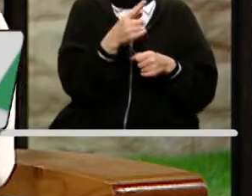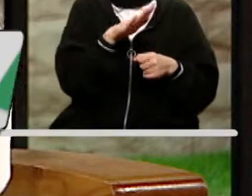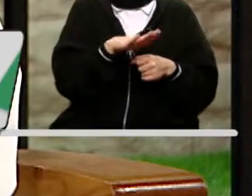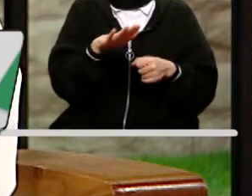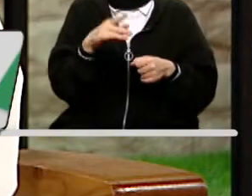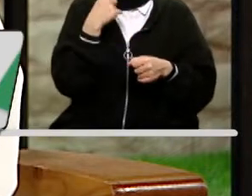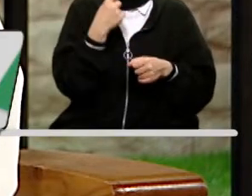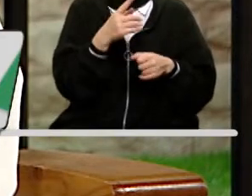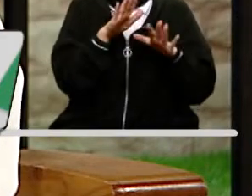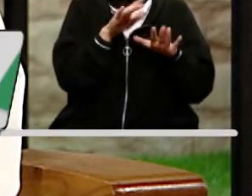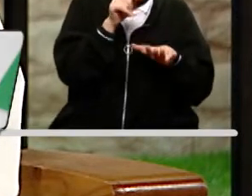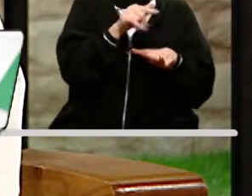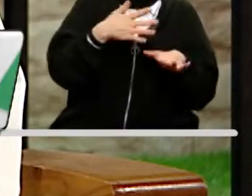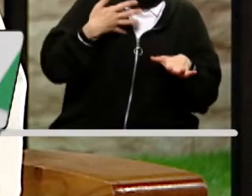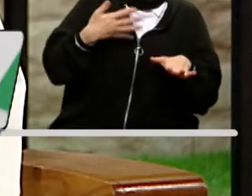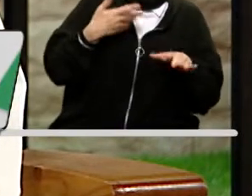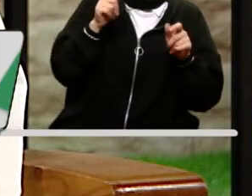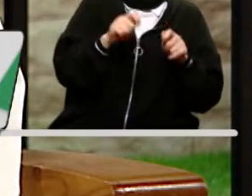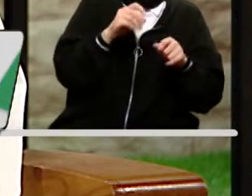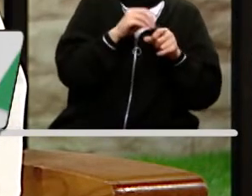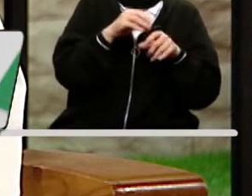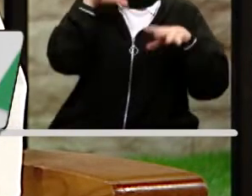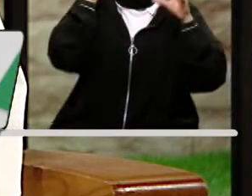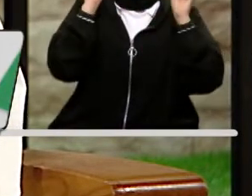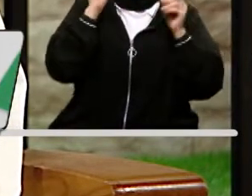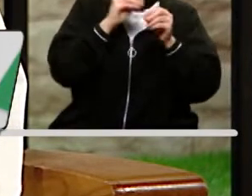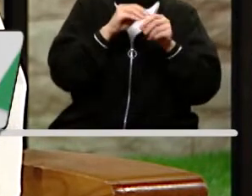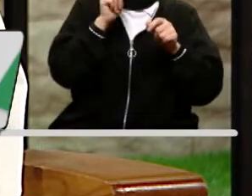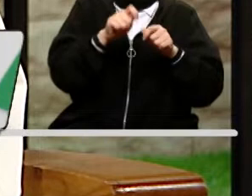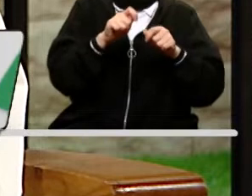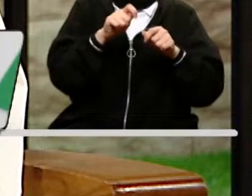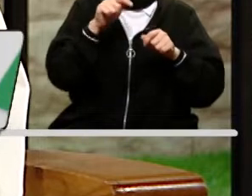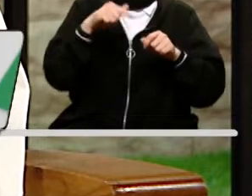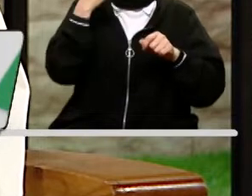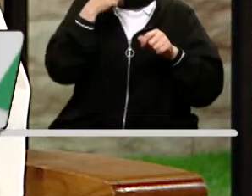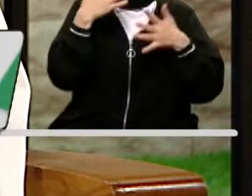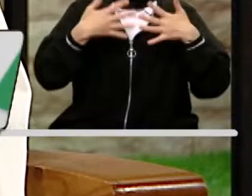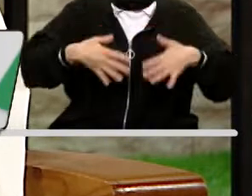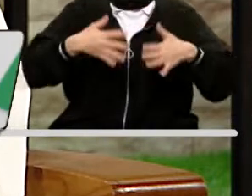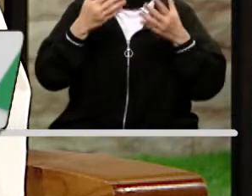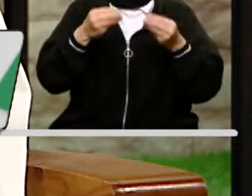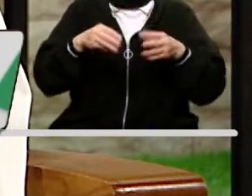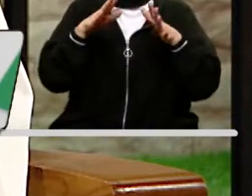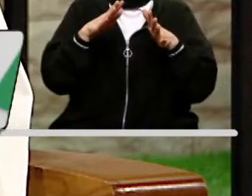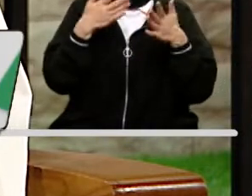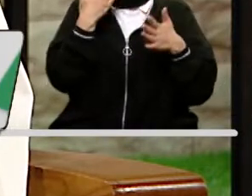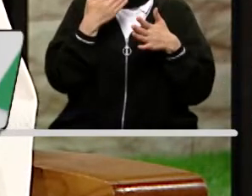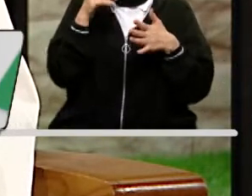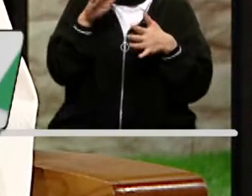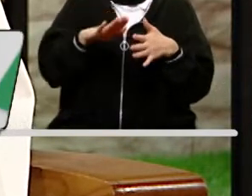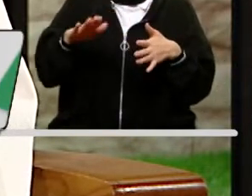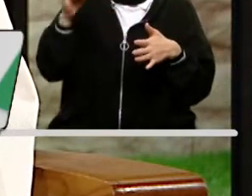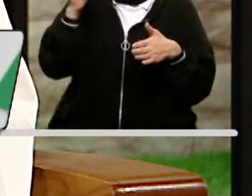yaptık? Evet oradaki çocuğun öğrenmesine bir nevi ket vurduk. Ya da işte çocuk geldi buraya bir küçük çocuk gelse hemen ne yapacağız?